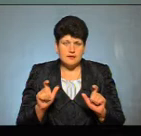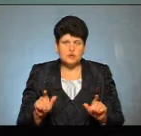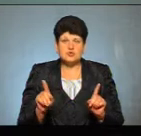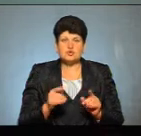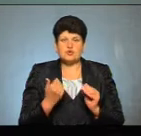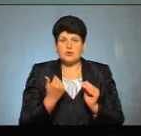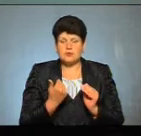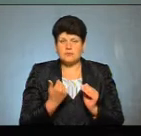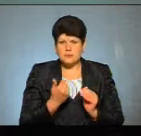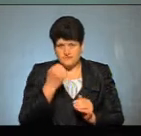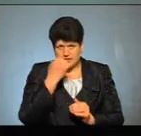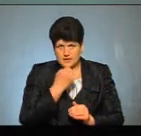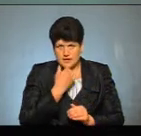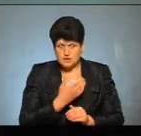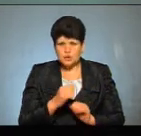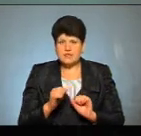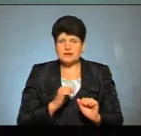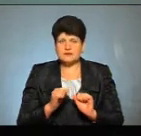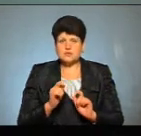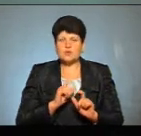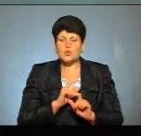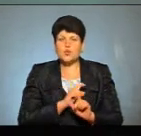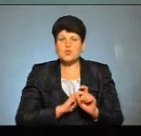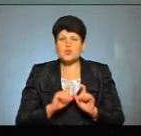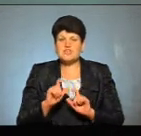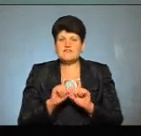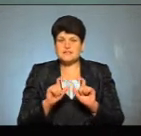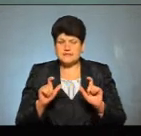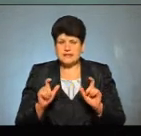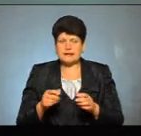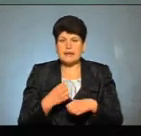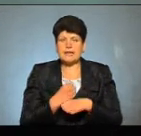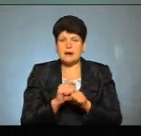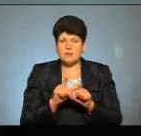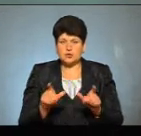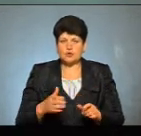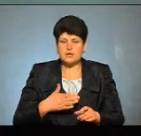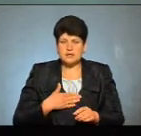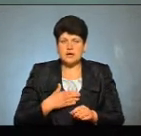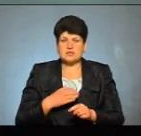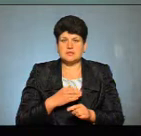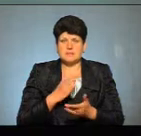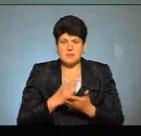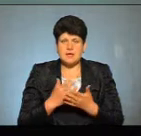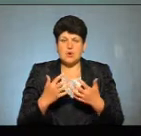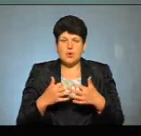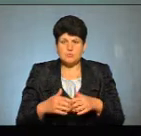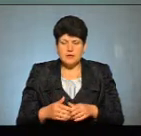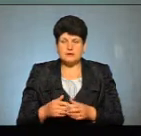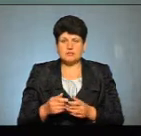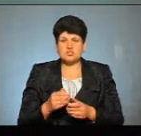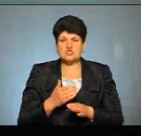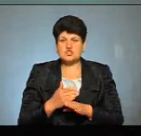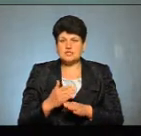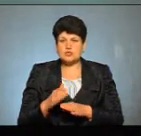ми вдячні керівництву університету. Лабораторія наша посилена певним обладнанням, знову ж таки,